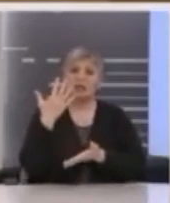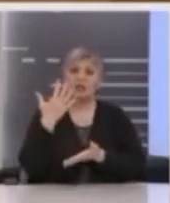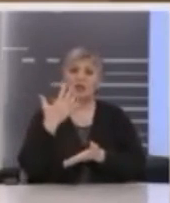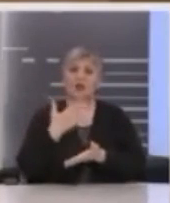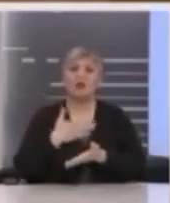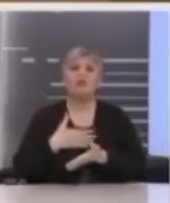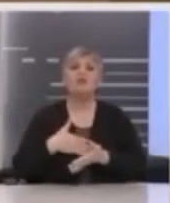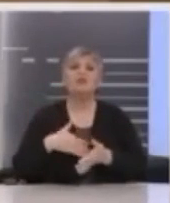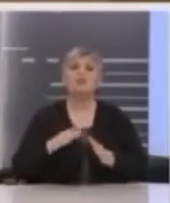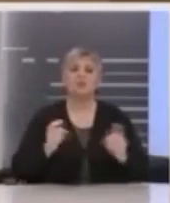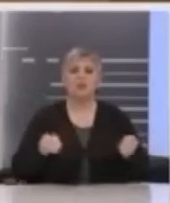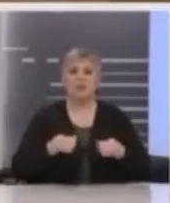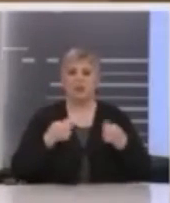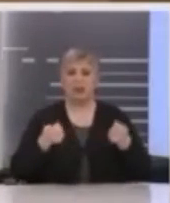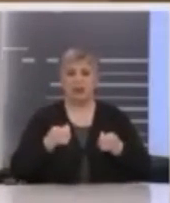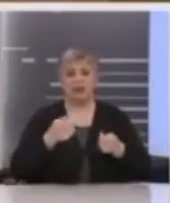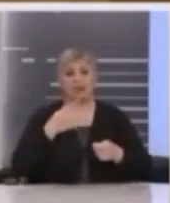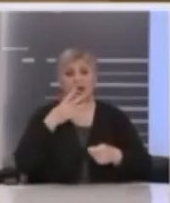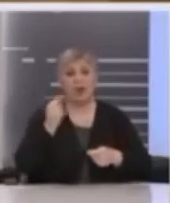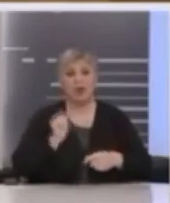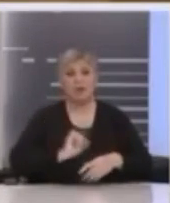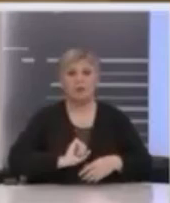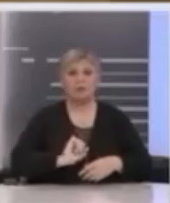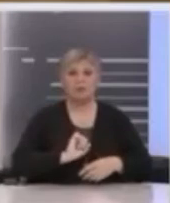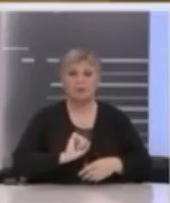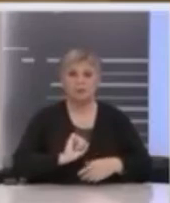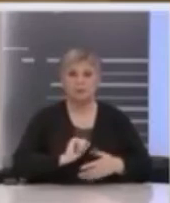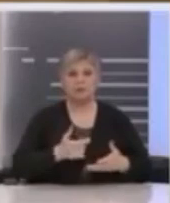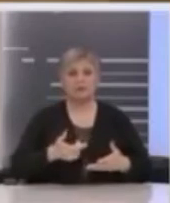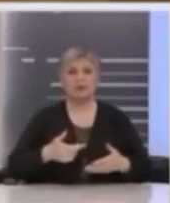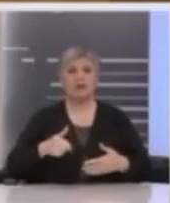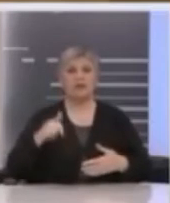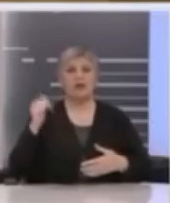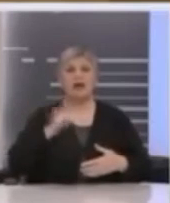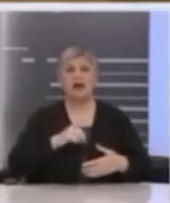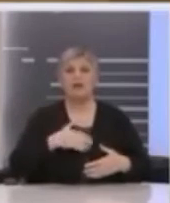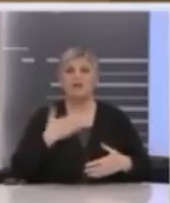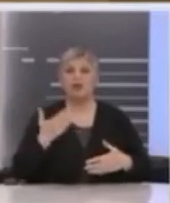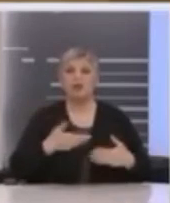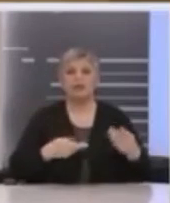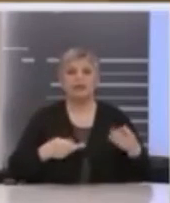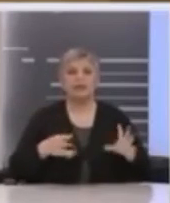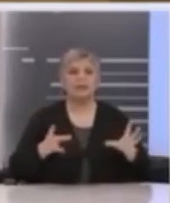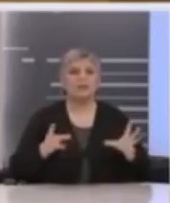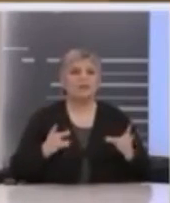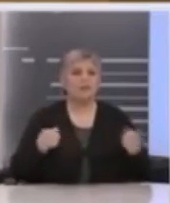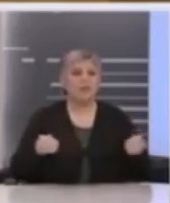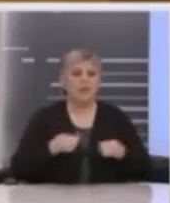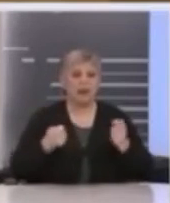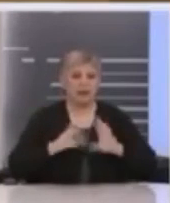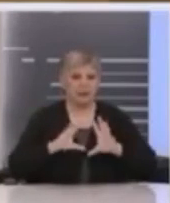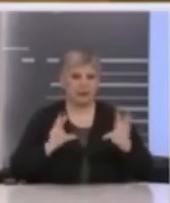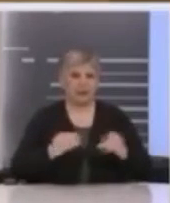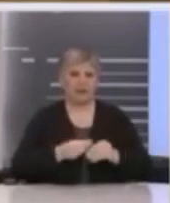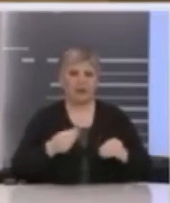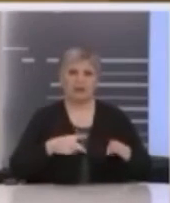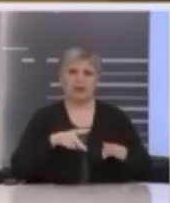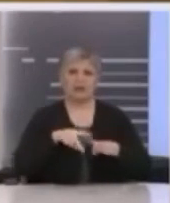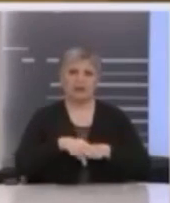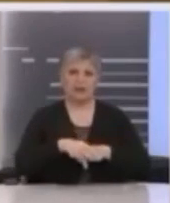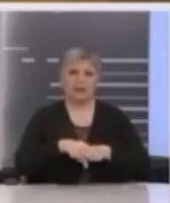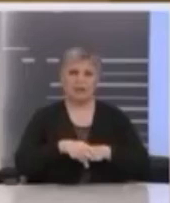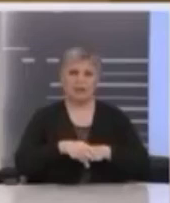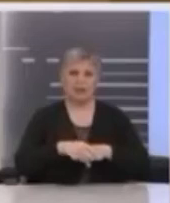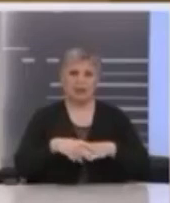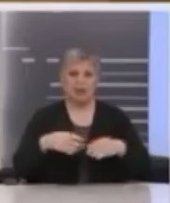να αναλάβετε το βάρος της προληπτικής πιστωτικής γραμμής. Μα εμείς πήγαμε και τη